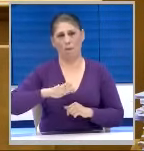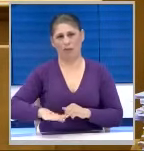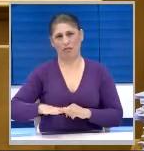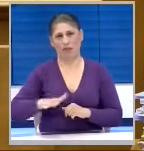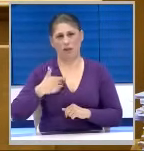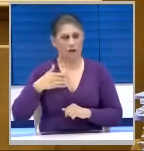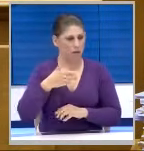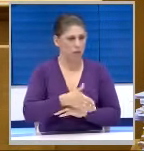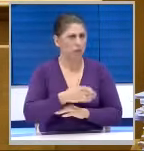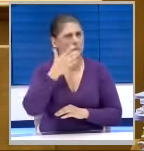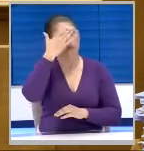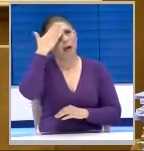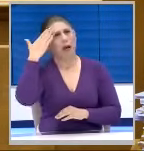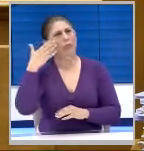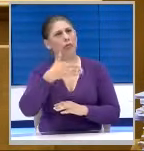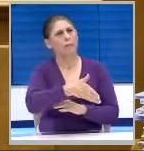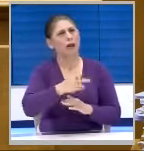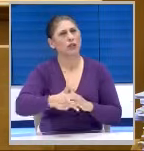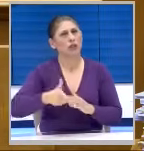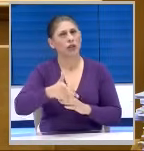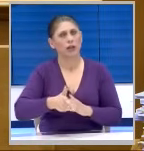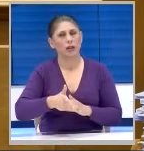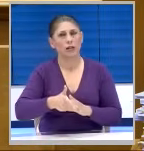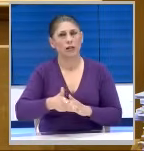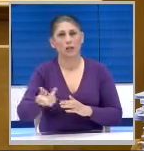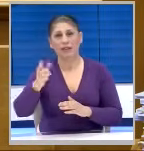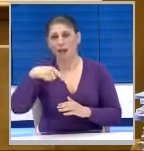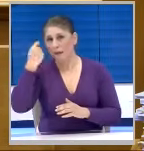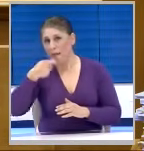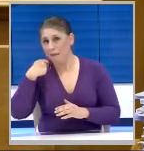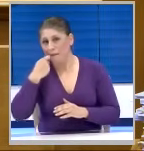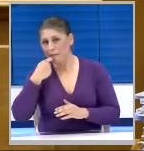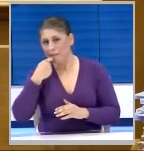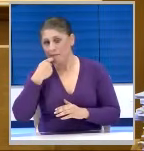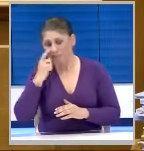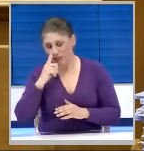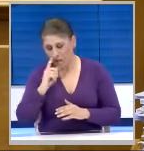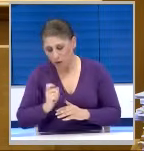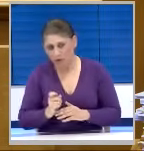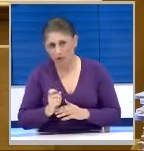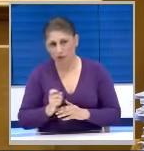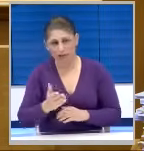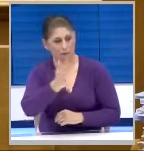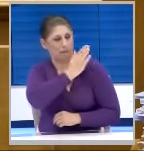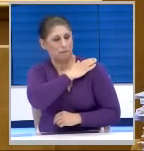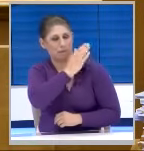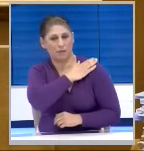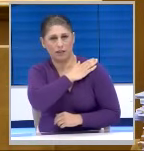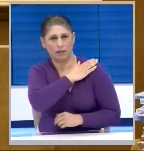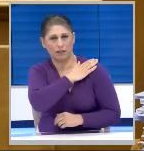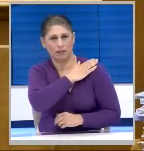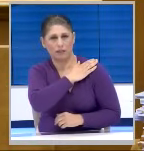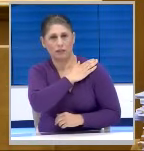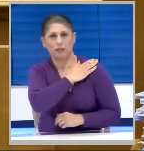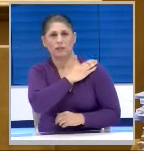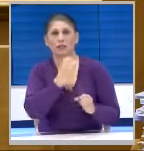ανυποψίαστο στο τρένο και να μην υπάρξει άλλη μάνα που να υποχρεωθεί να πάρει στις πλάτες της το έργο